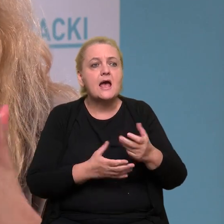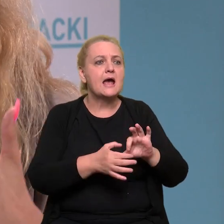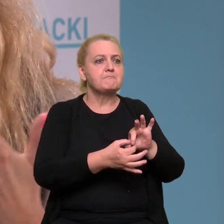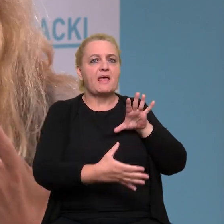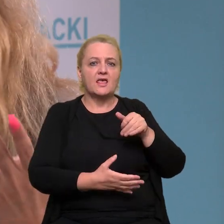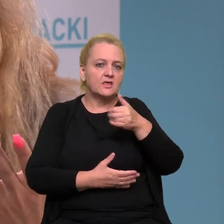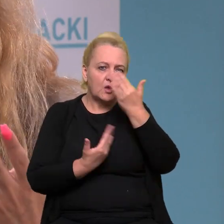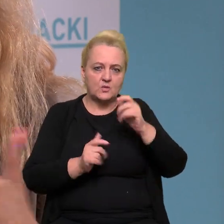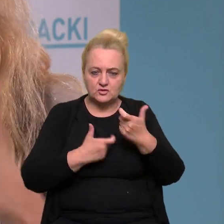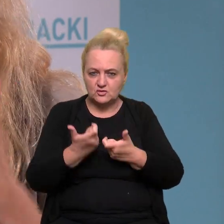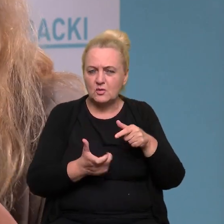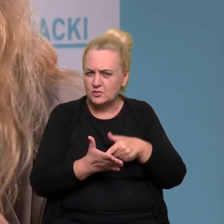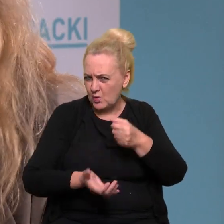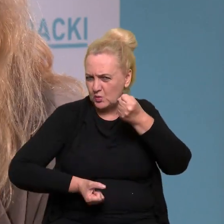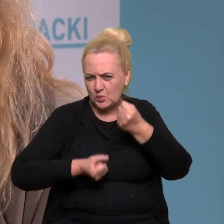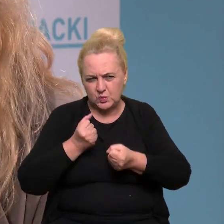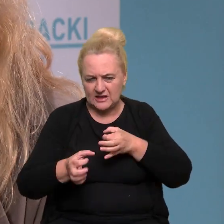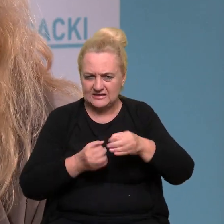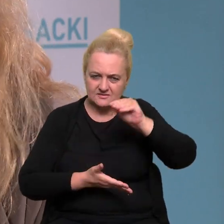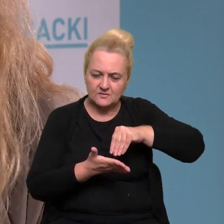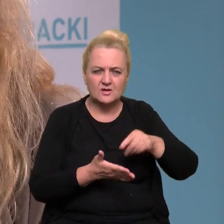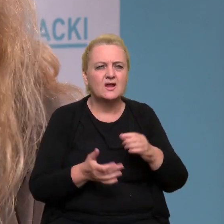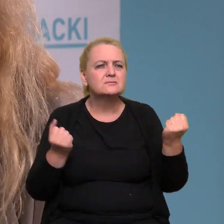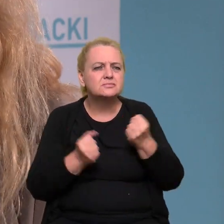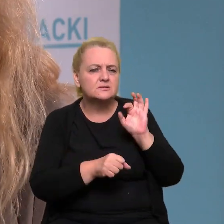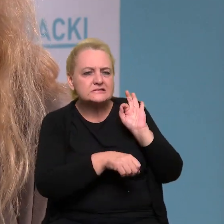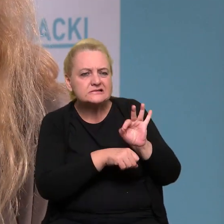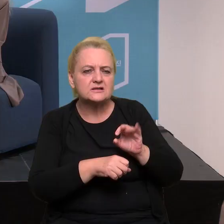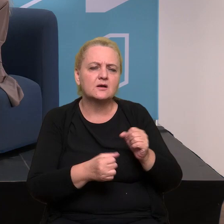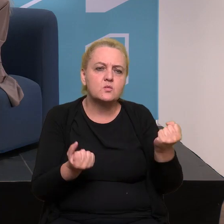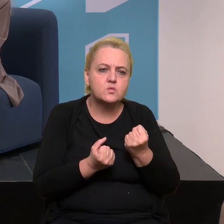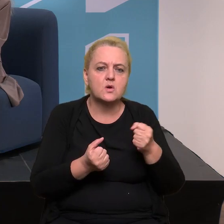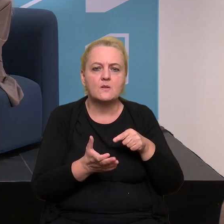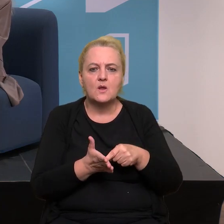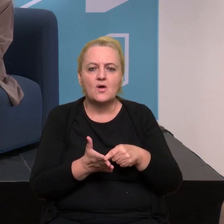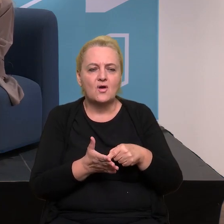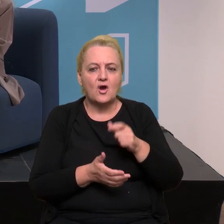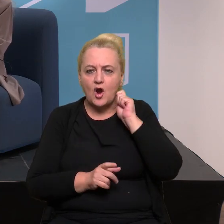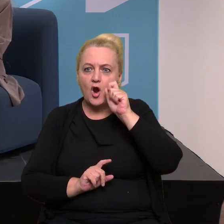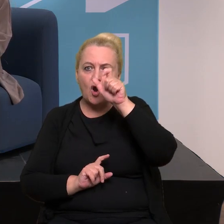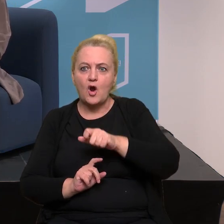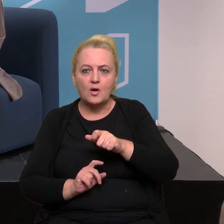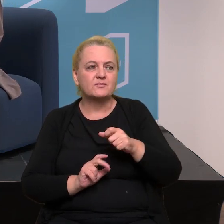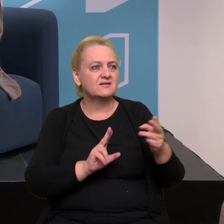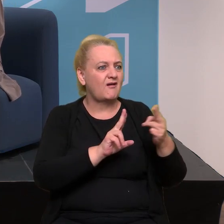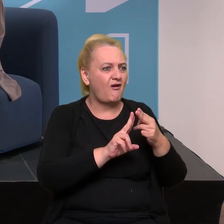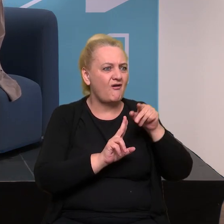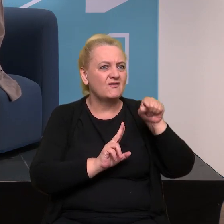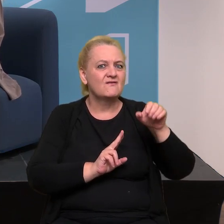ta najgorsza historia, najtrudniejsza. Ta przemoc i ten stosunek tej kobiety do swojego